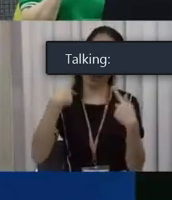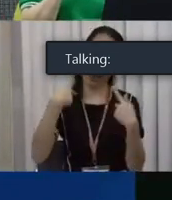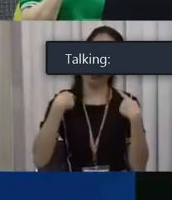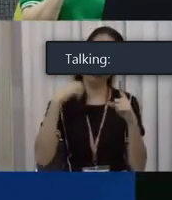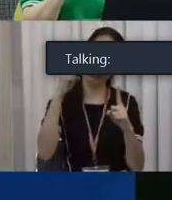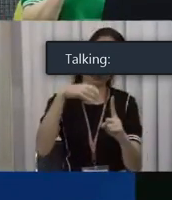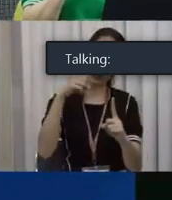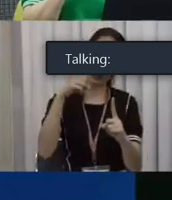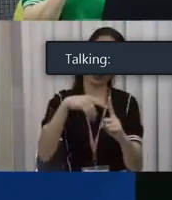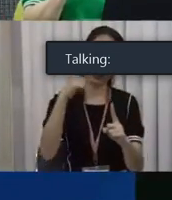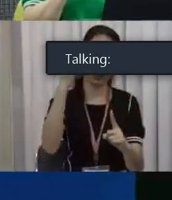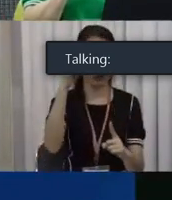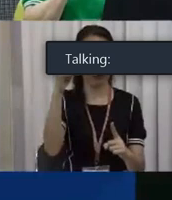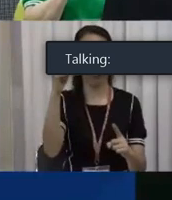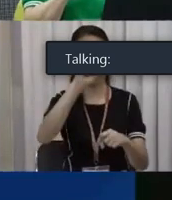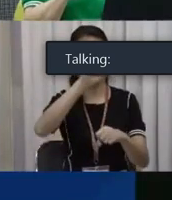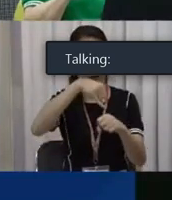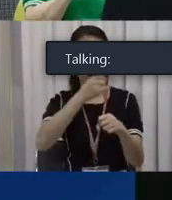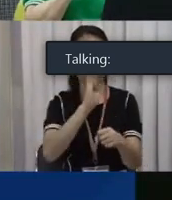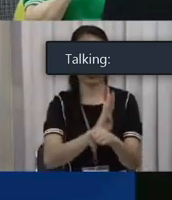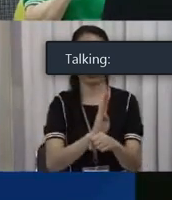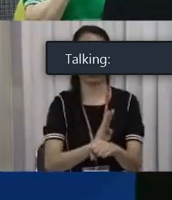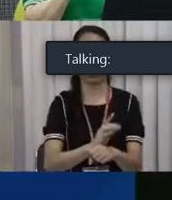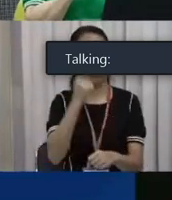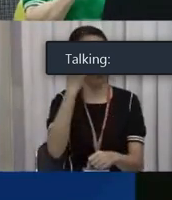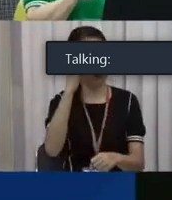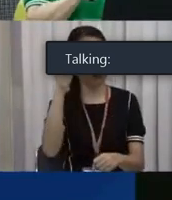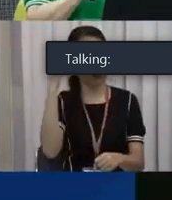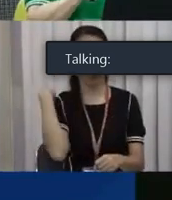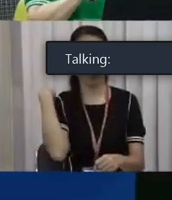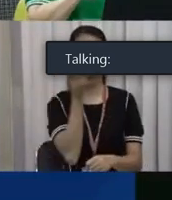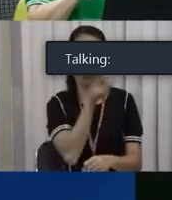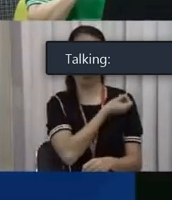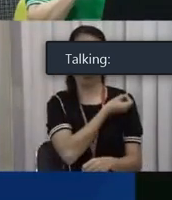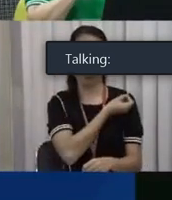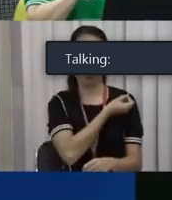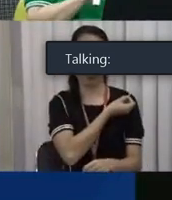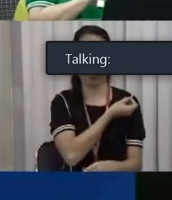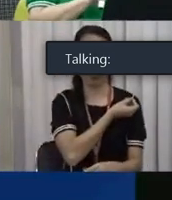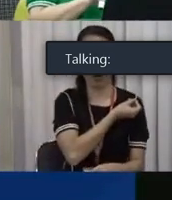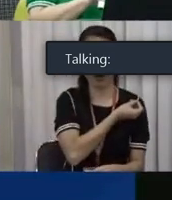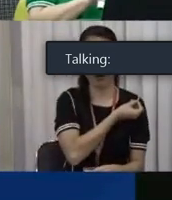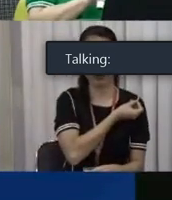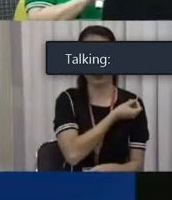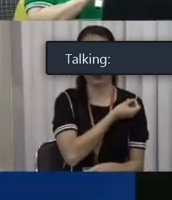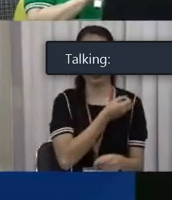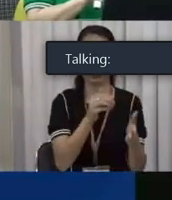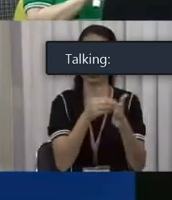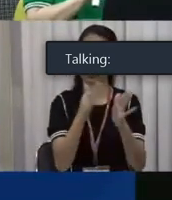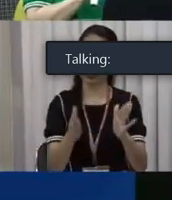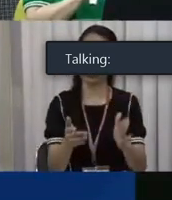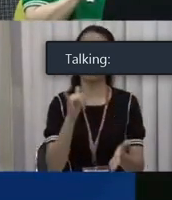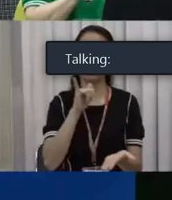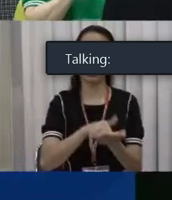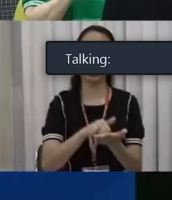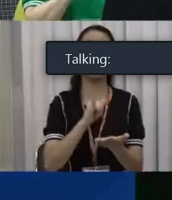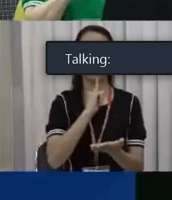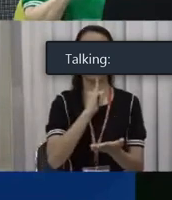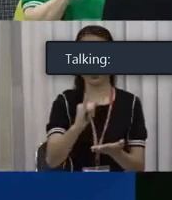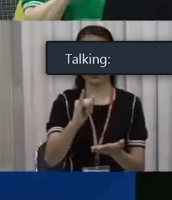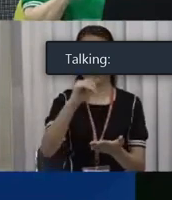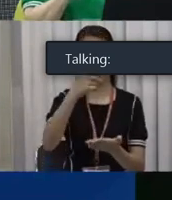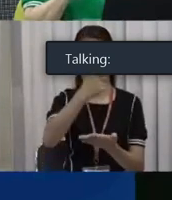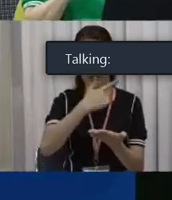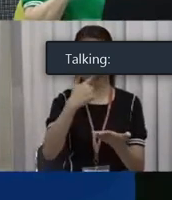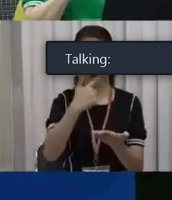ang mga graduating, maunang employment coaching or this labor education seminar.